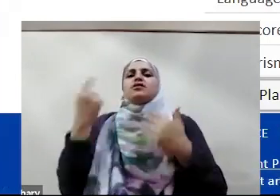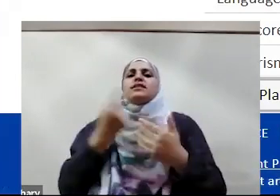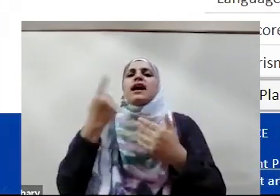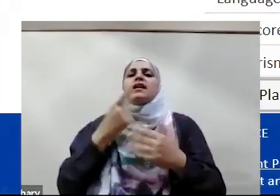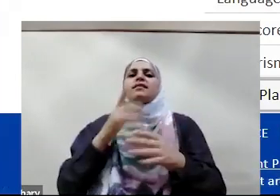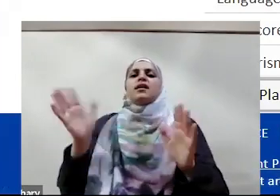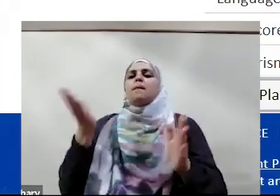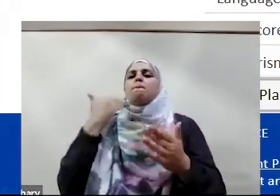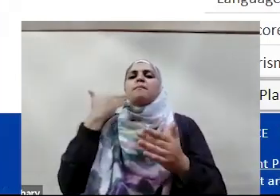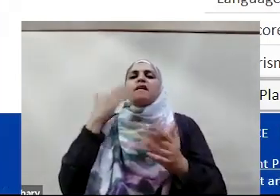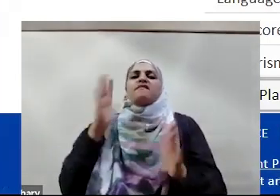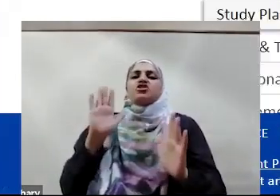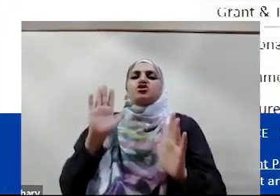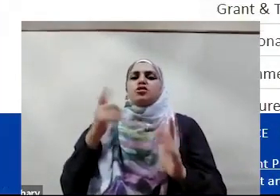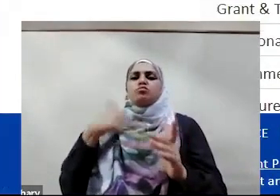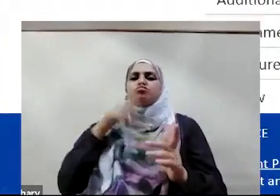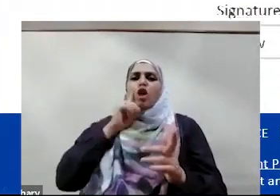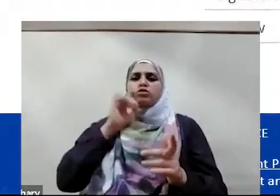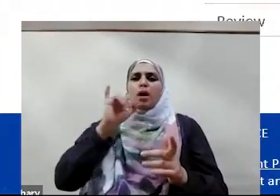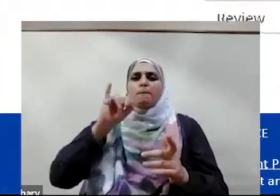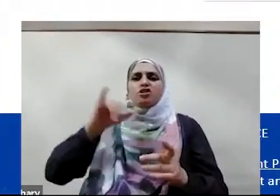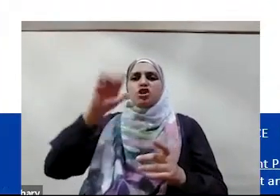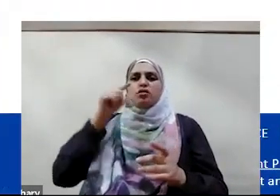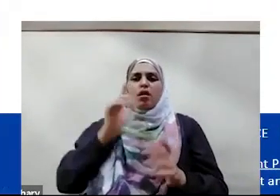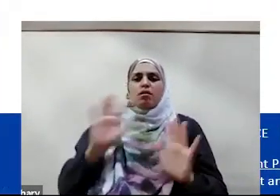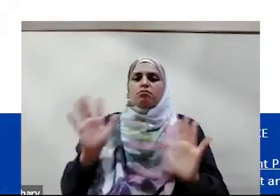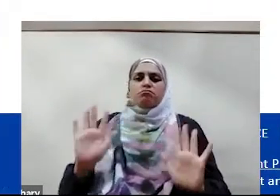او بختار اذر او اخرى.